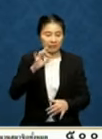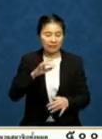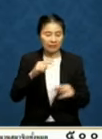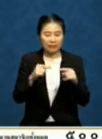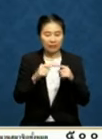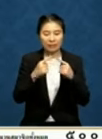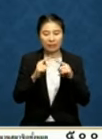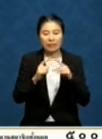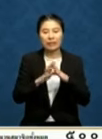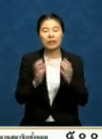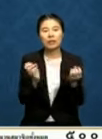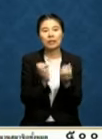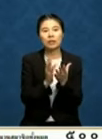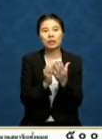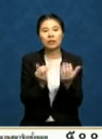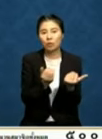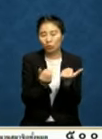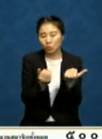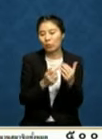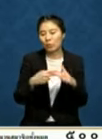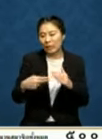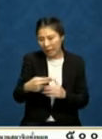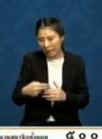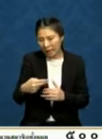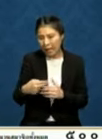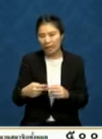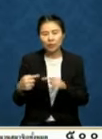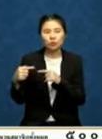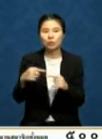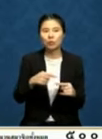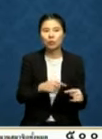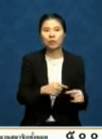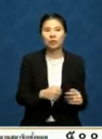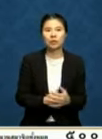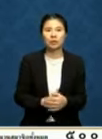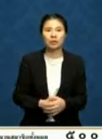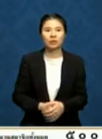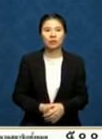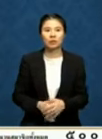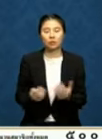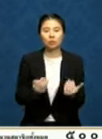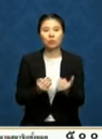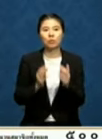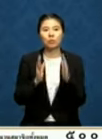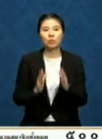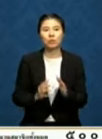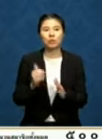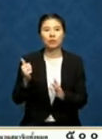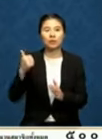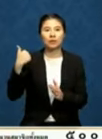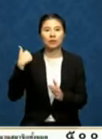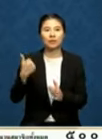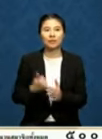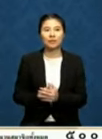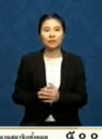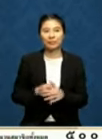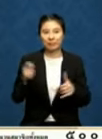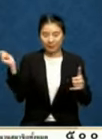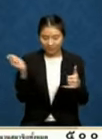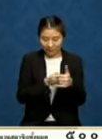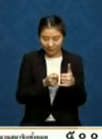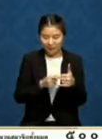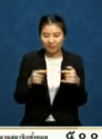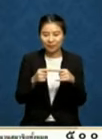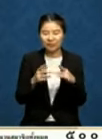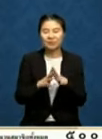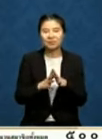แต่เรากำลังทำร้ายลูกของลูกเราในอนาคตและเราก็กำลังทำร้ายลูกของคนอื่นๆในสังคมไม้เรียวของเรามันไม่ได้สร้